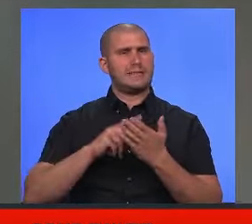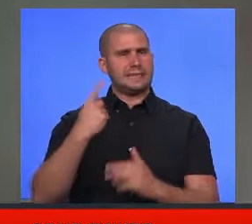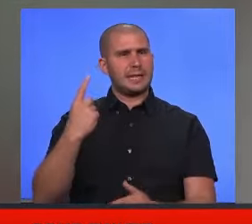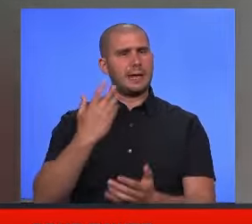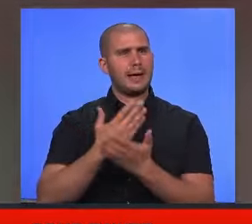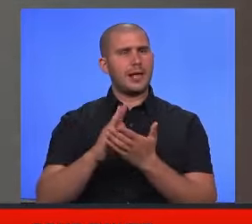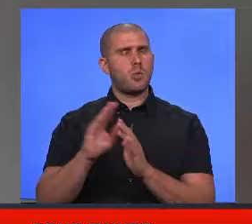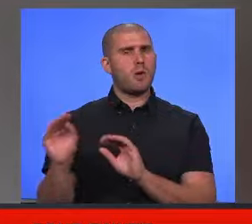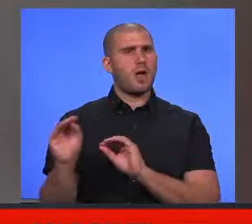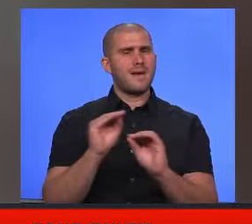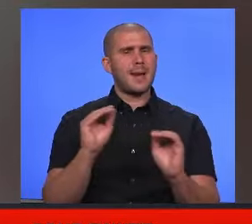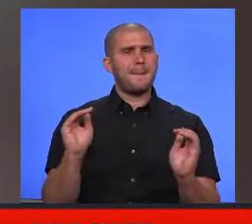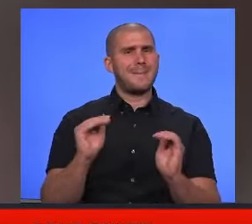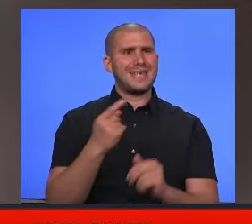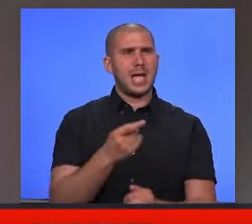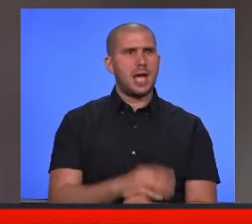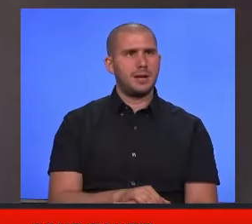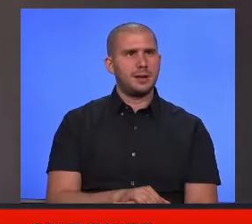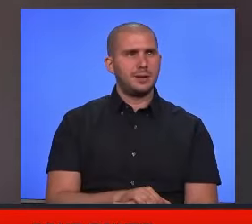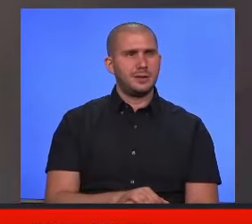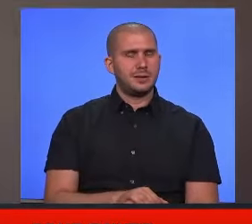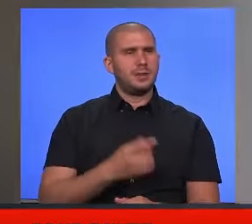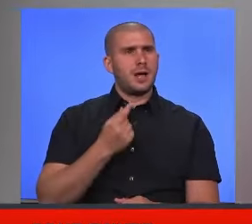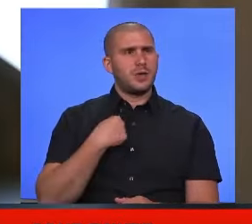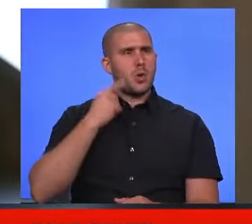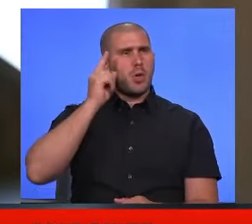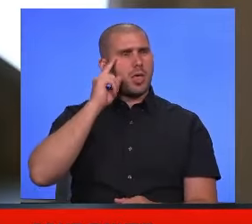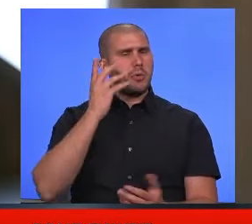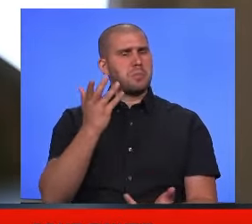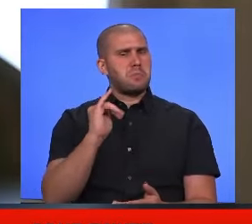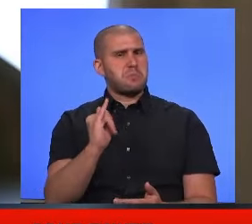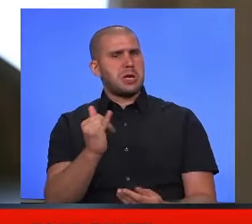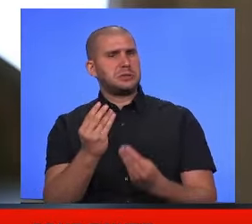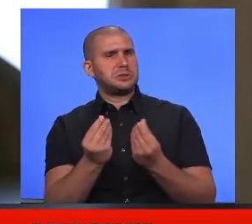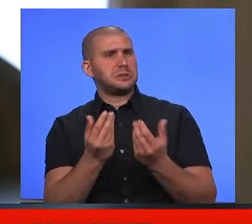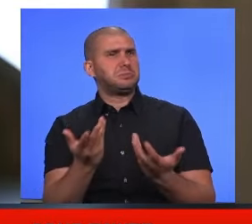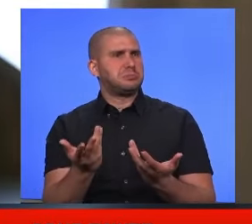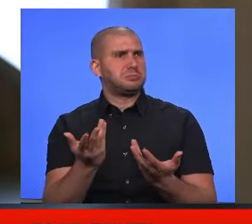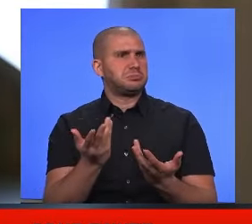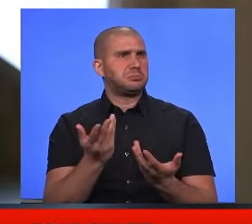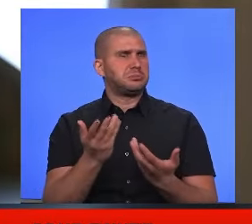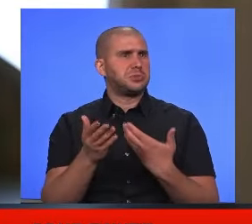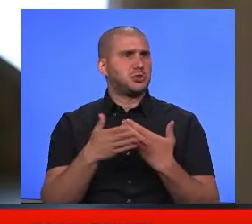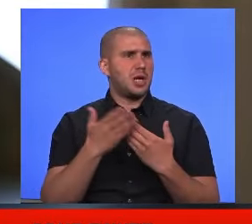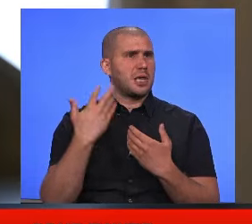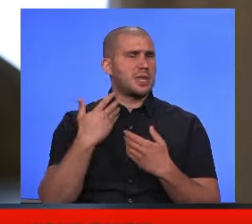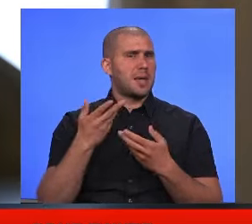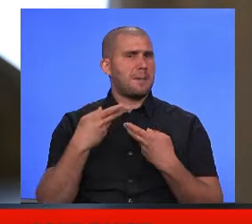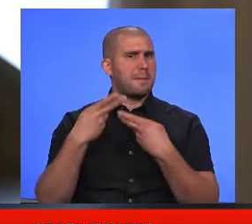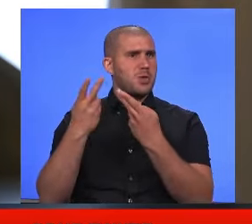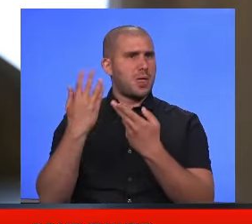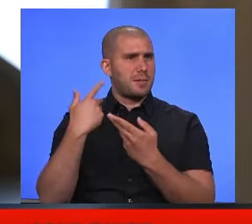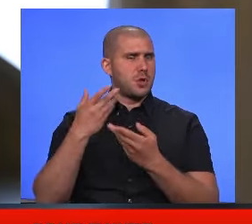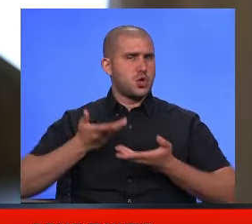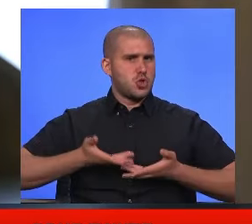החליטו להעביר את שרה לפגייה. אנחנו לא ידענו מה זה יכול להיות, רק אשתי הייתה עוד בבית חולים בתור